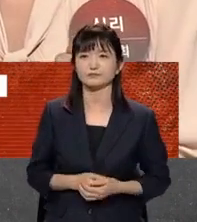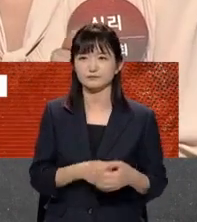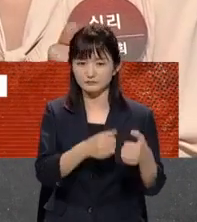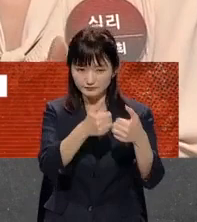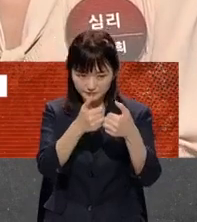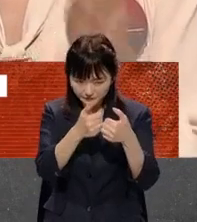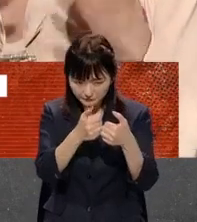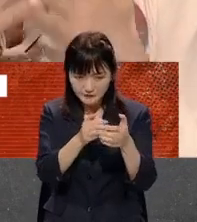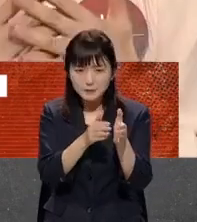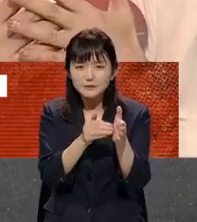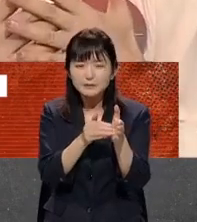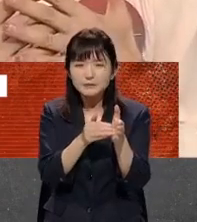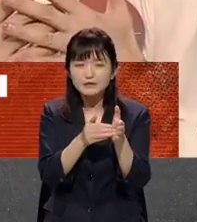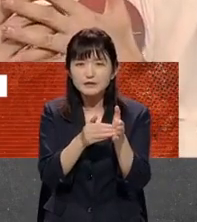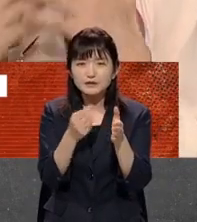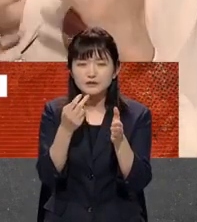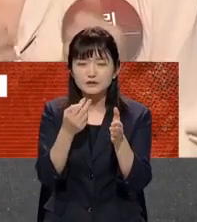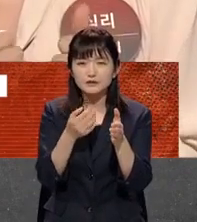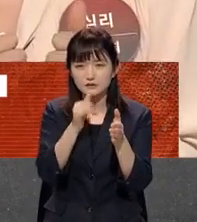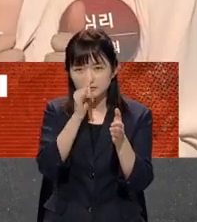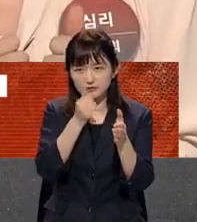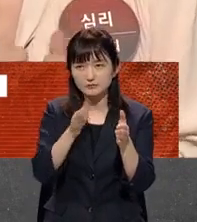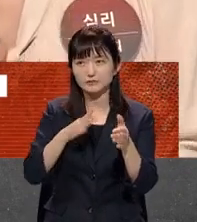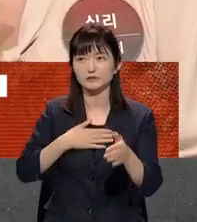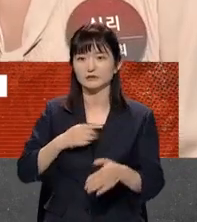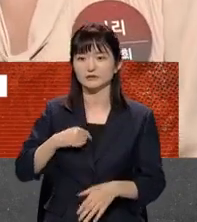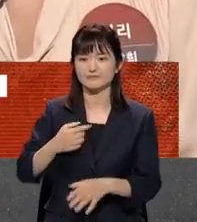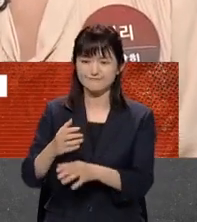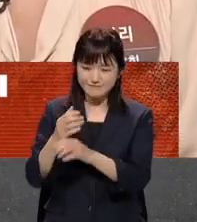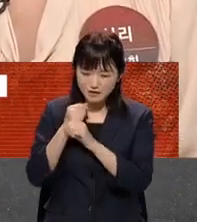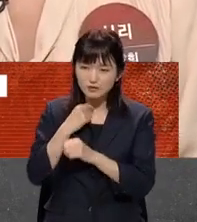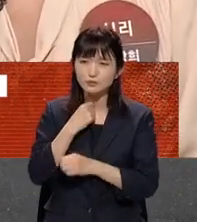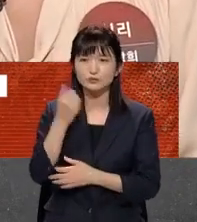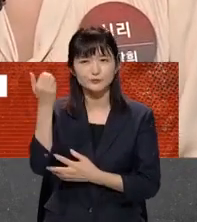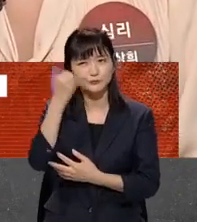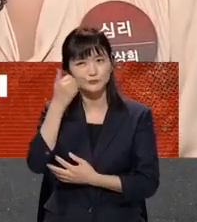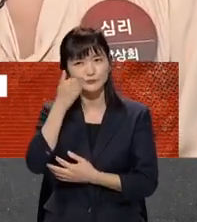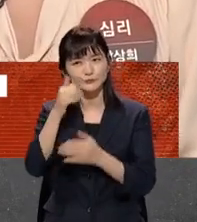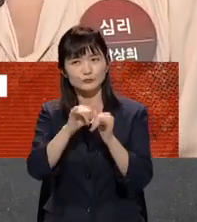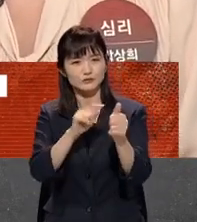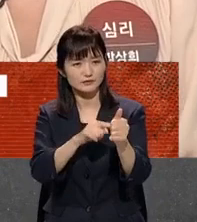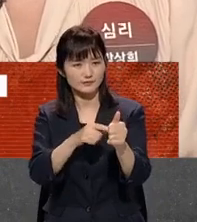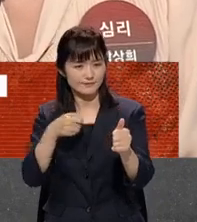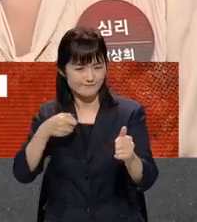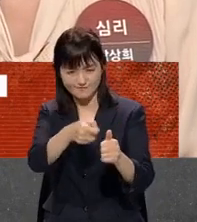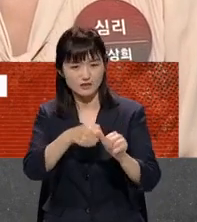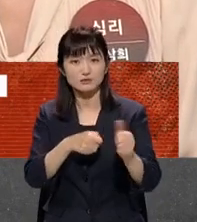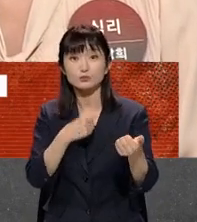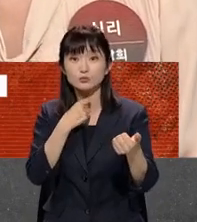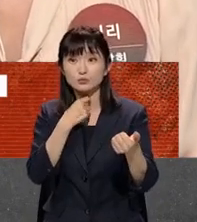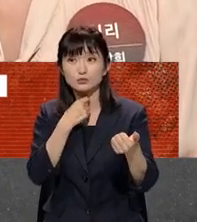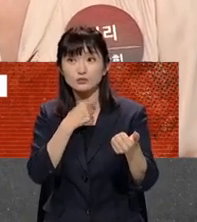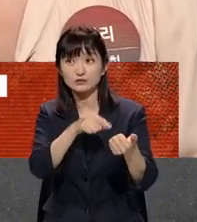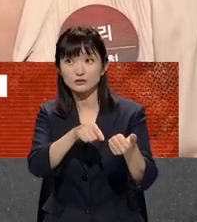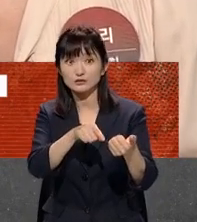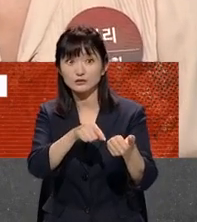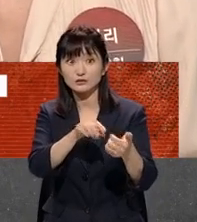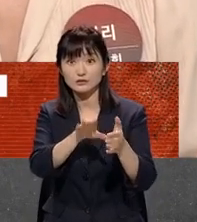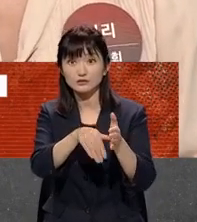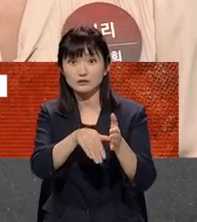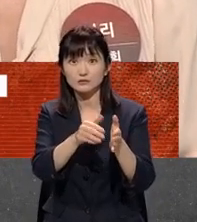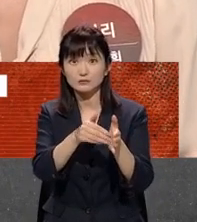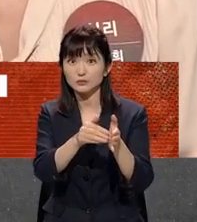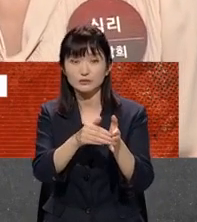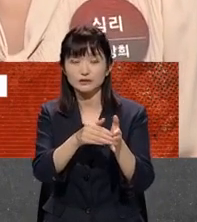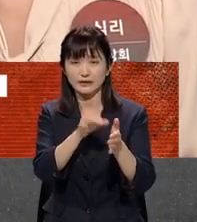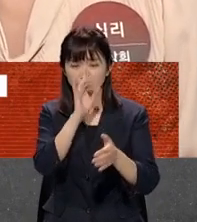비밀보장을 하지만 내 스스로 극단적인 선택을 하고 싶다 혹은 누울에게 생명을 해하고 싶다라는 얘기를 할 때는 그때는 비밀보장을 할